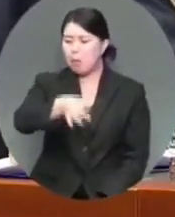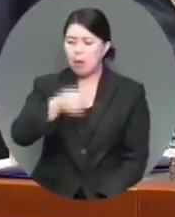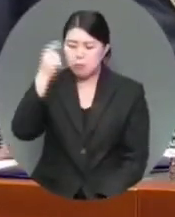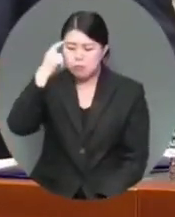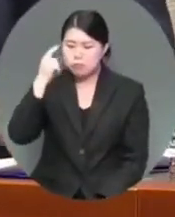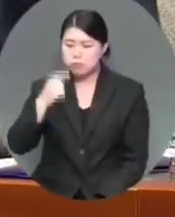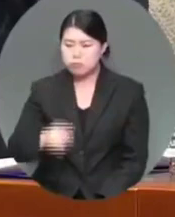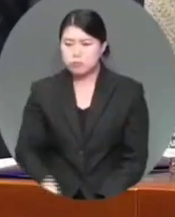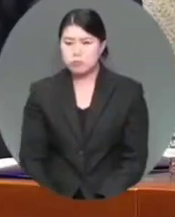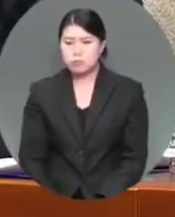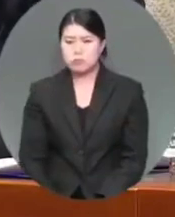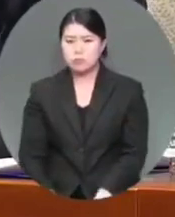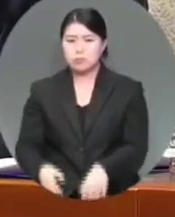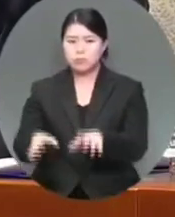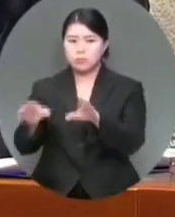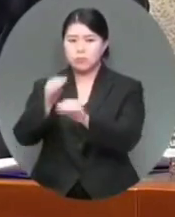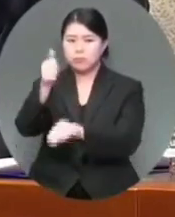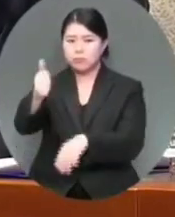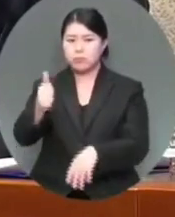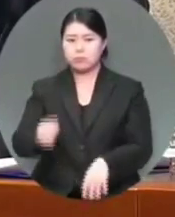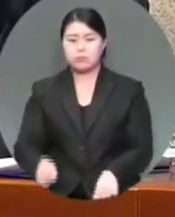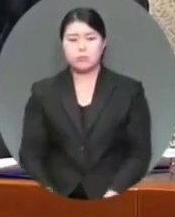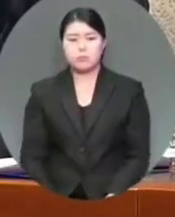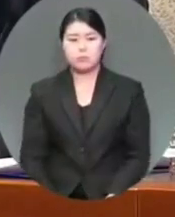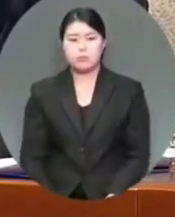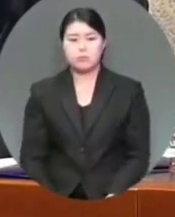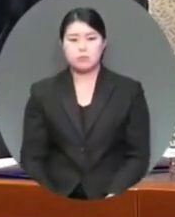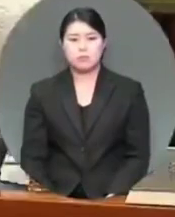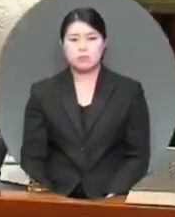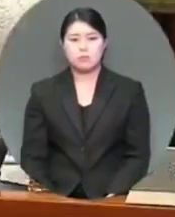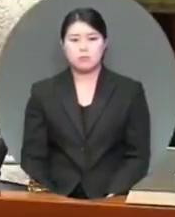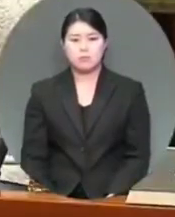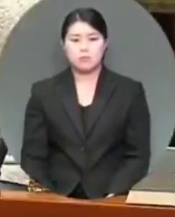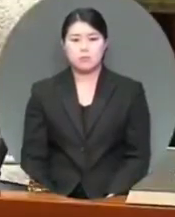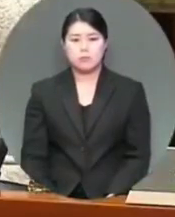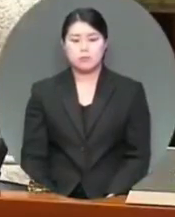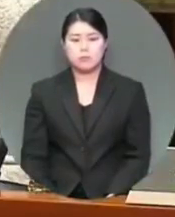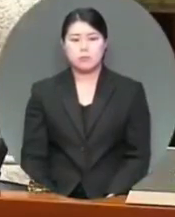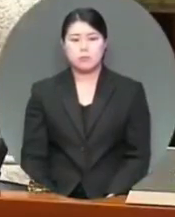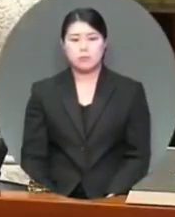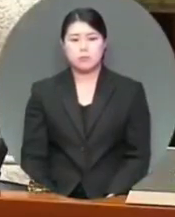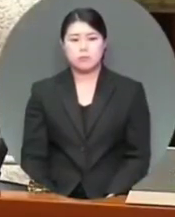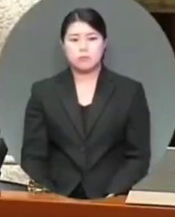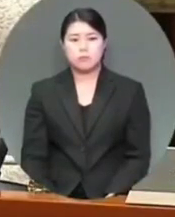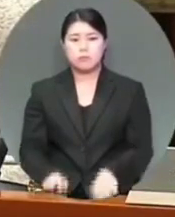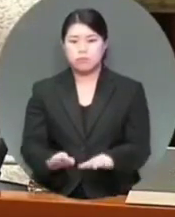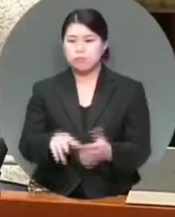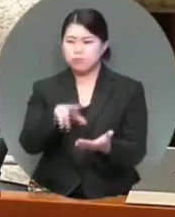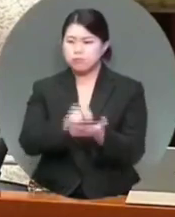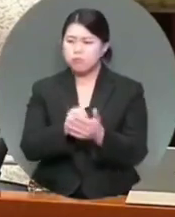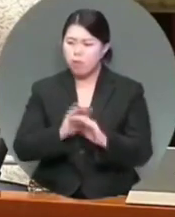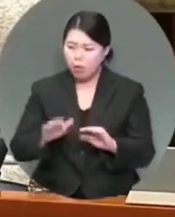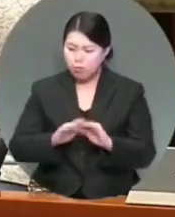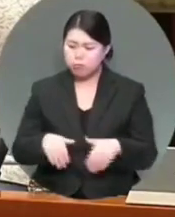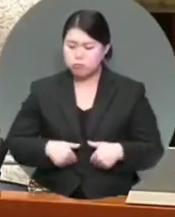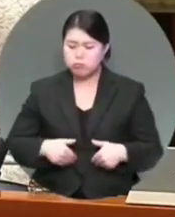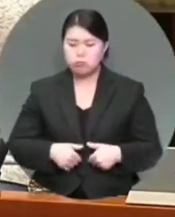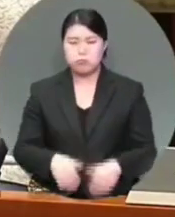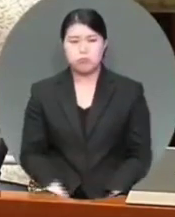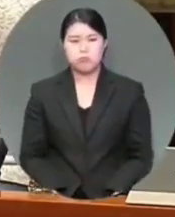되겠습니까? 총리님, 예, 국무총리님, 이 문제는 좀 해결해